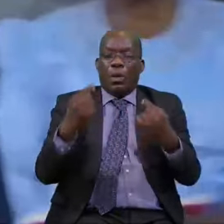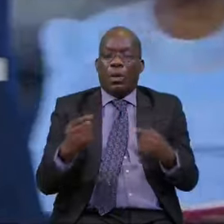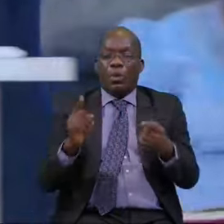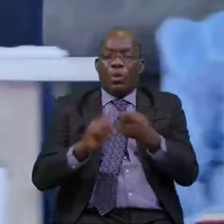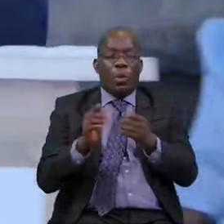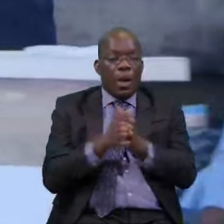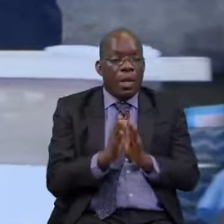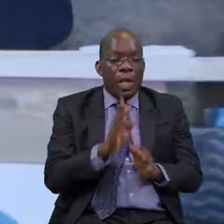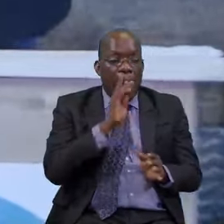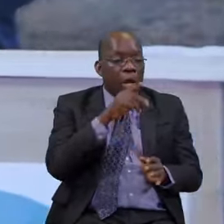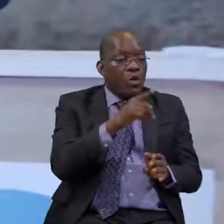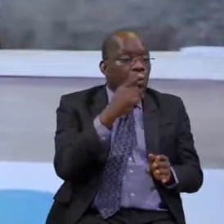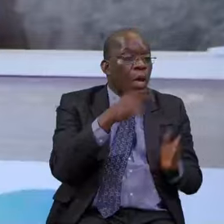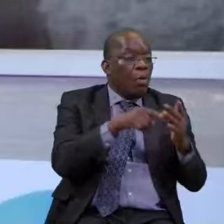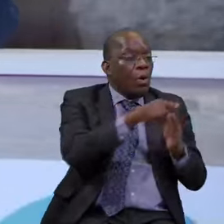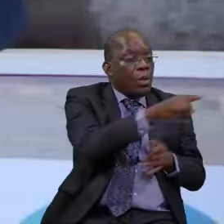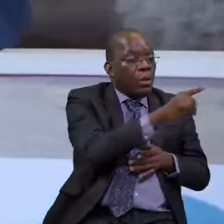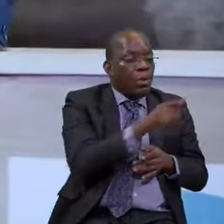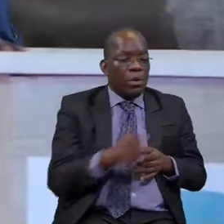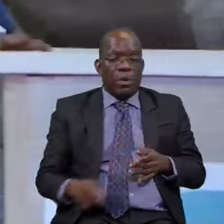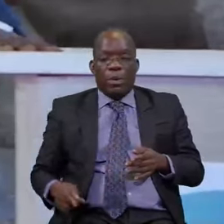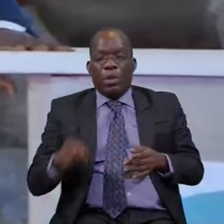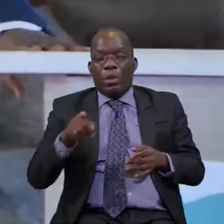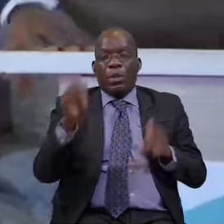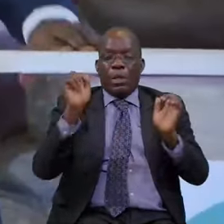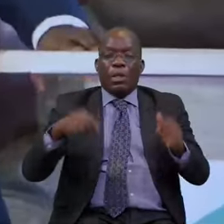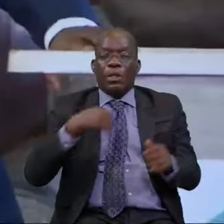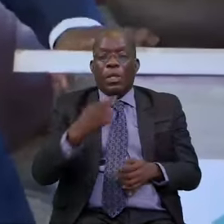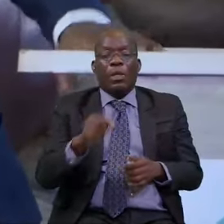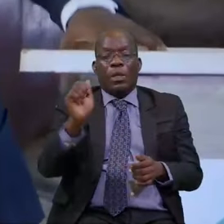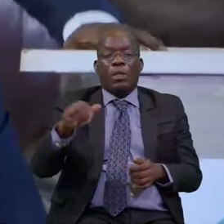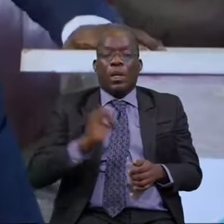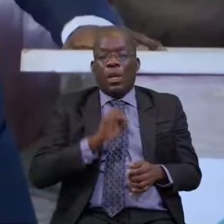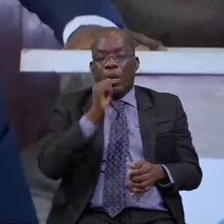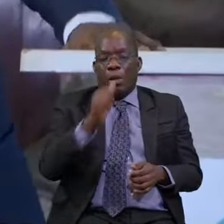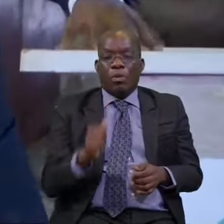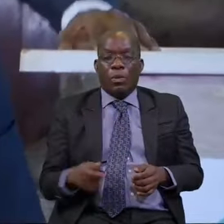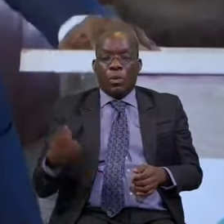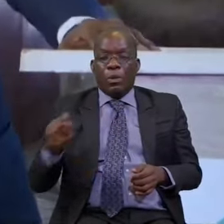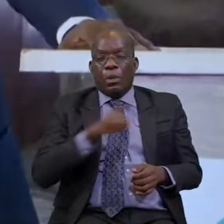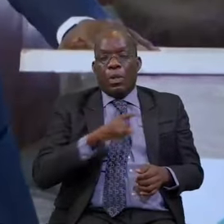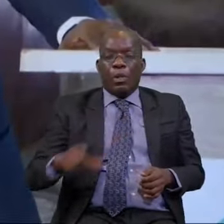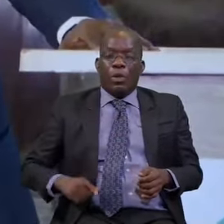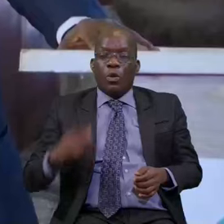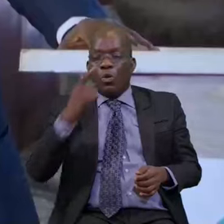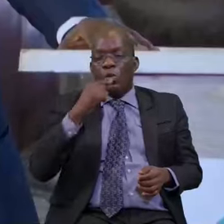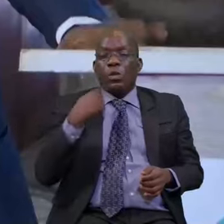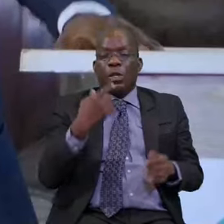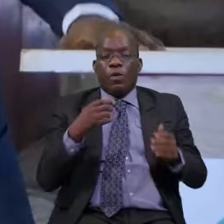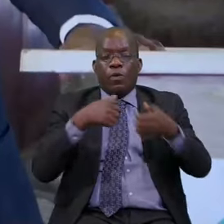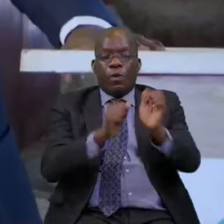quelqu'un est venu, mais est-ce que tu es l'un d'eux? Il devait dire, oui, je le suis. Et le Seigneur qui a dit,